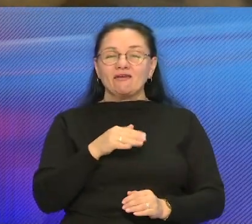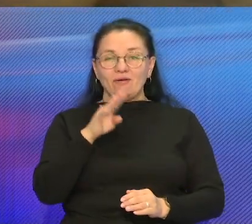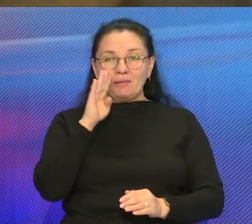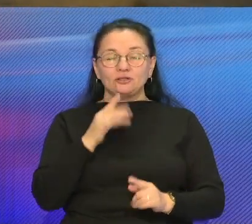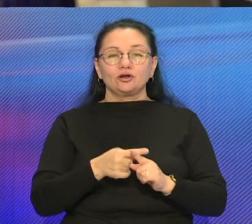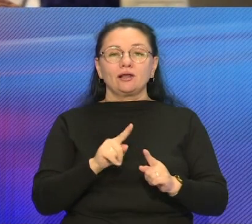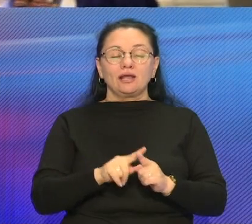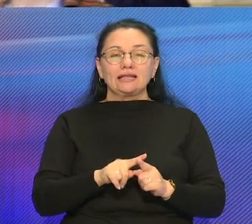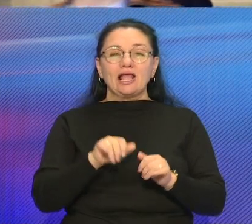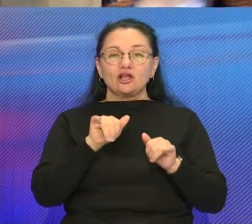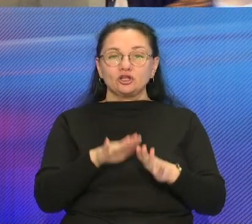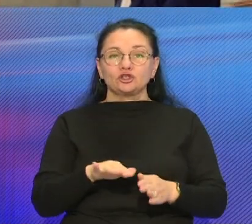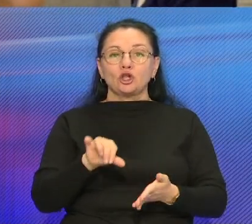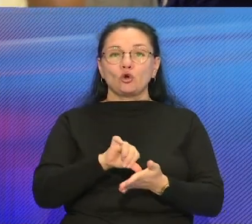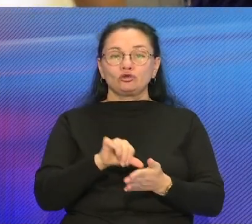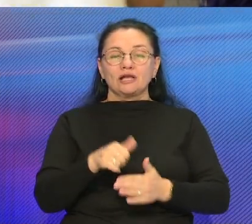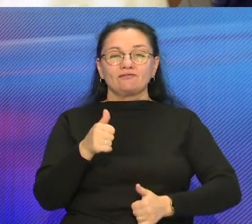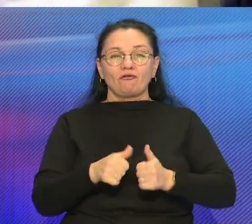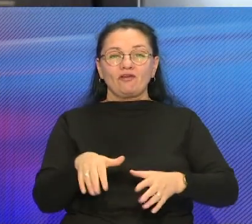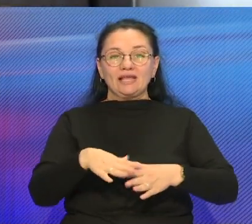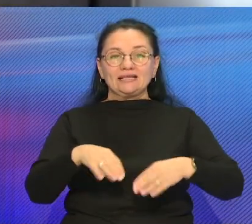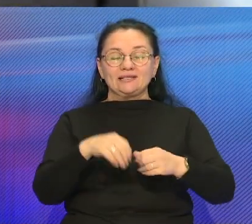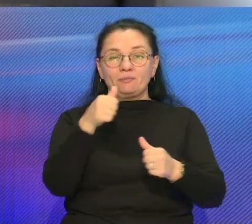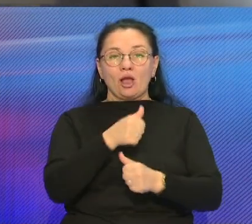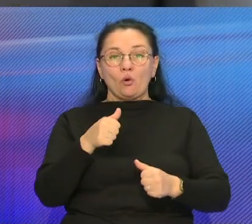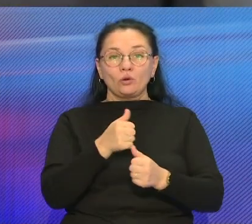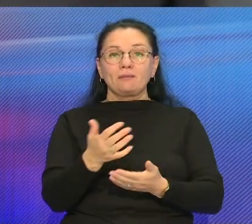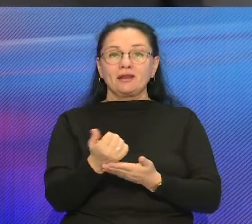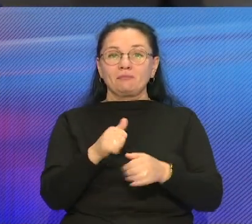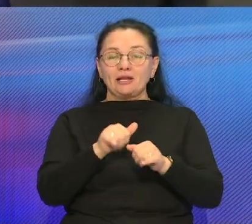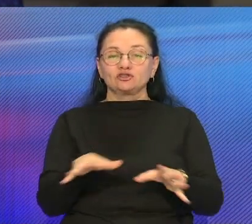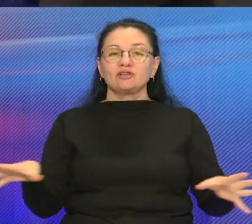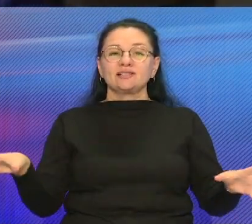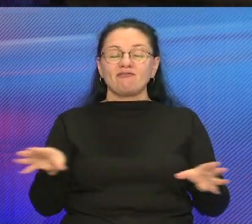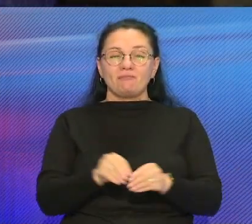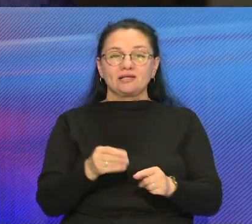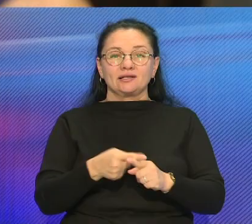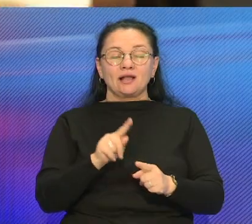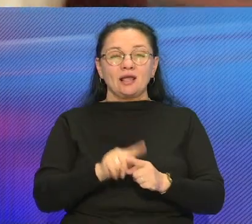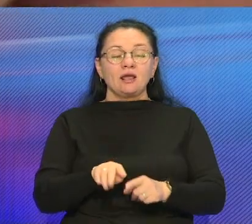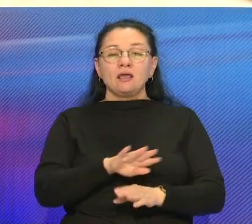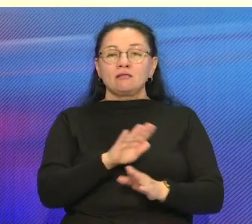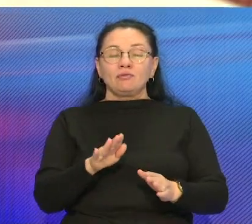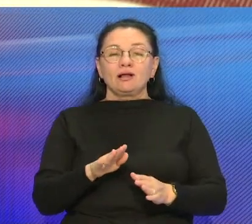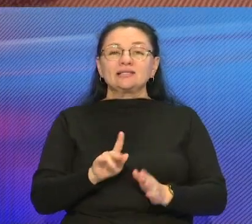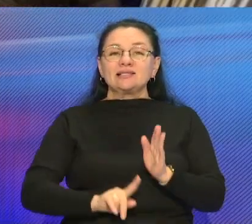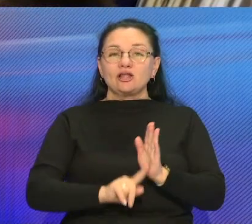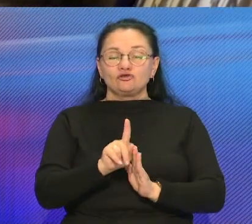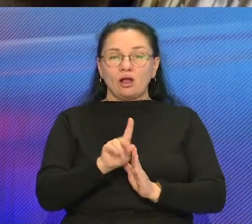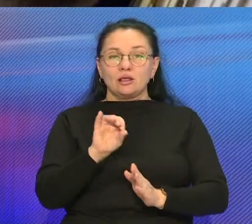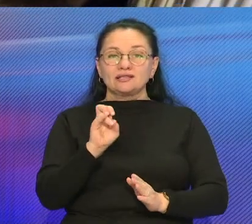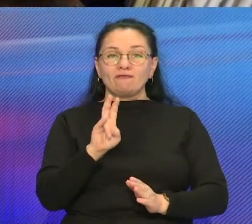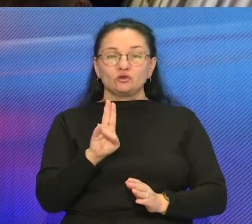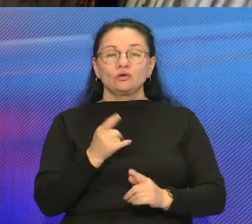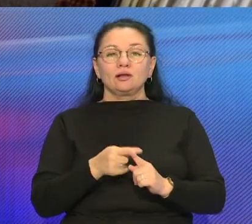Хорошо не удельничать в конкурсе. Семья года примали суместно. И поспех не примусил себе чекать. Спочатку Саучуки были